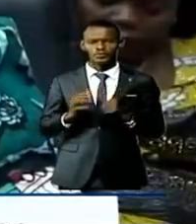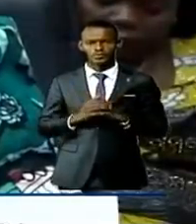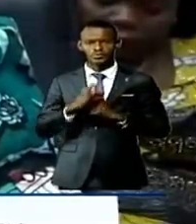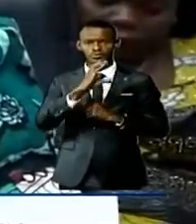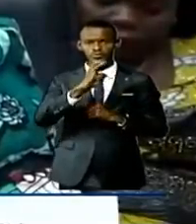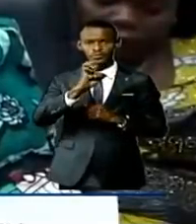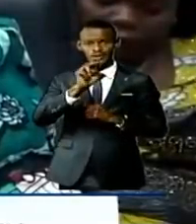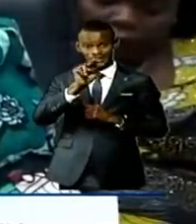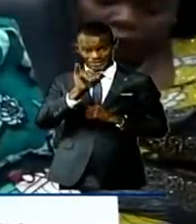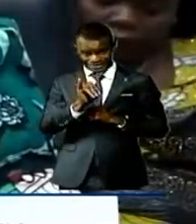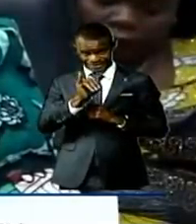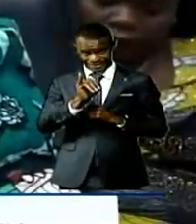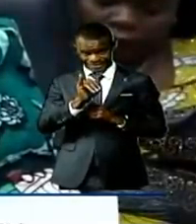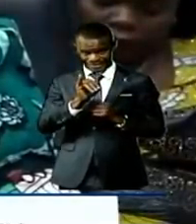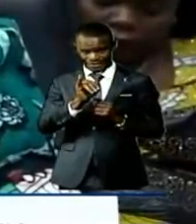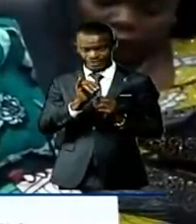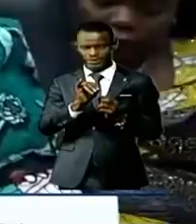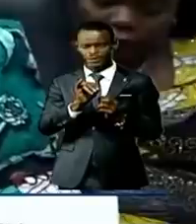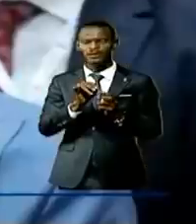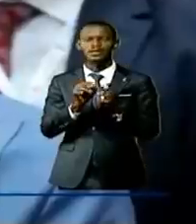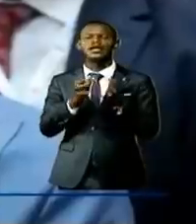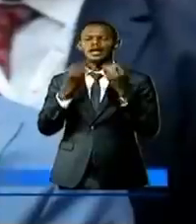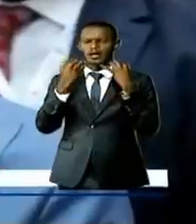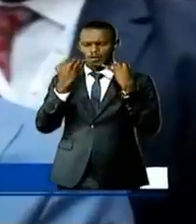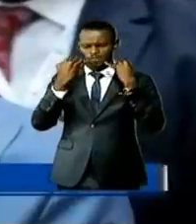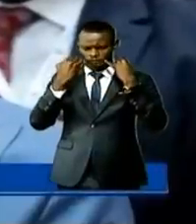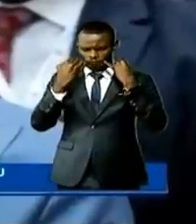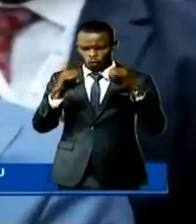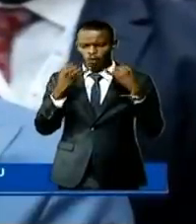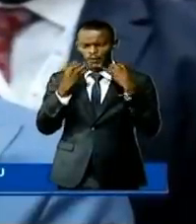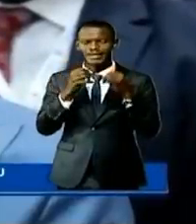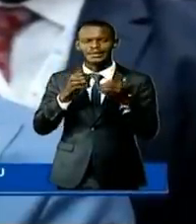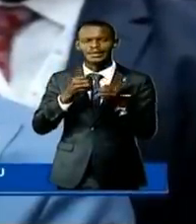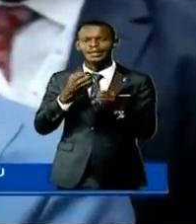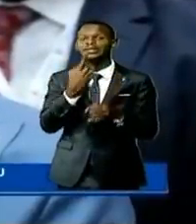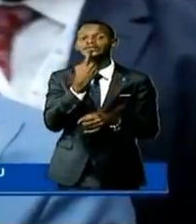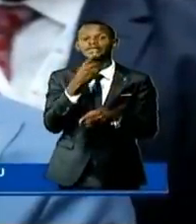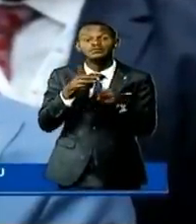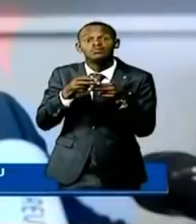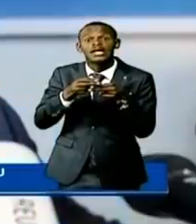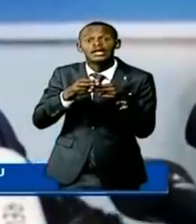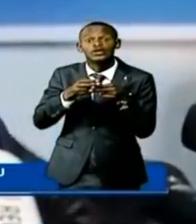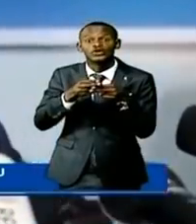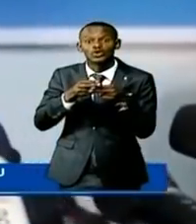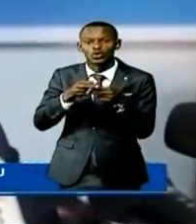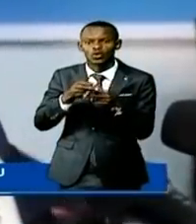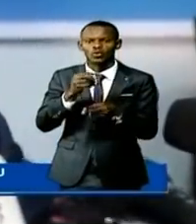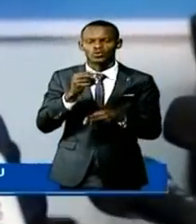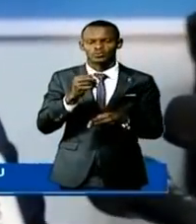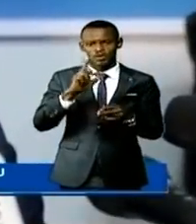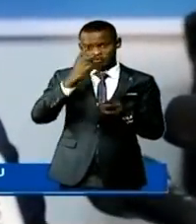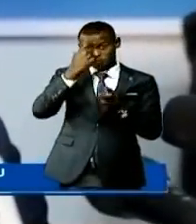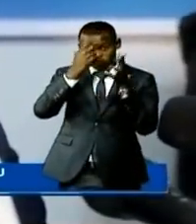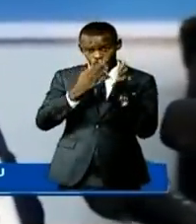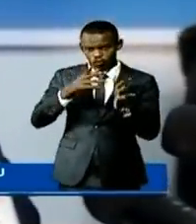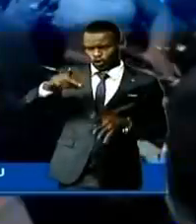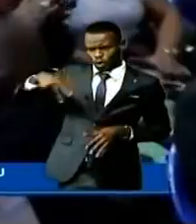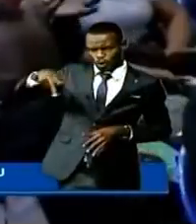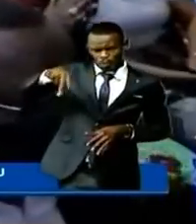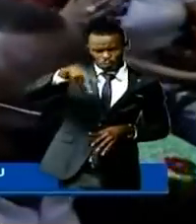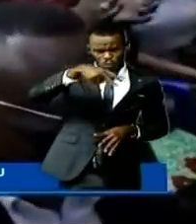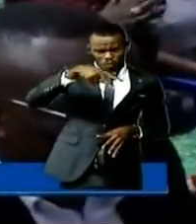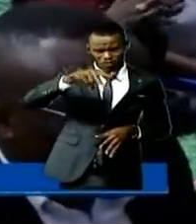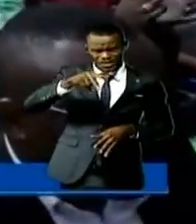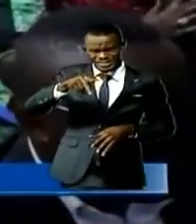élections prochaines des gouverneurs des provinces dans les 14 provinces concernées sur les 26, lesquelles élections interviendront